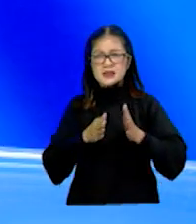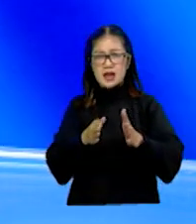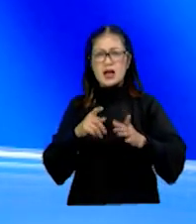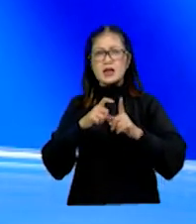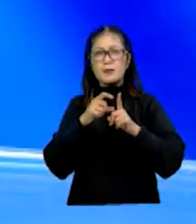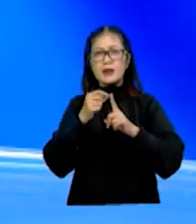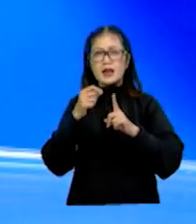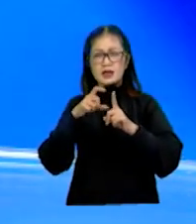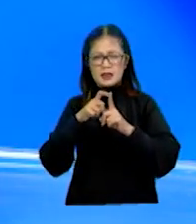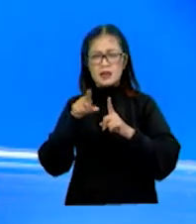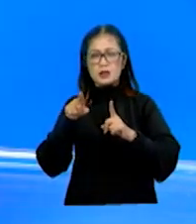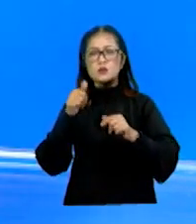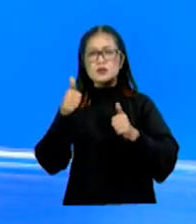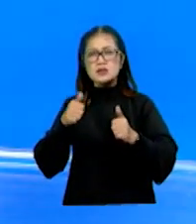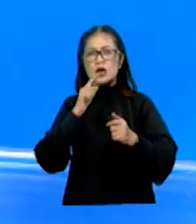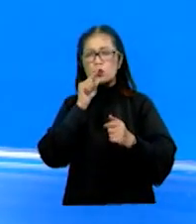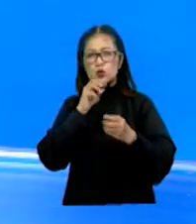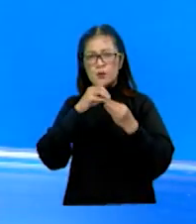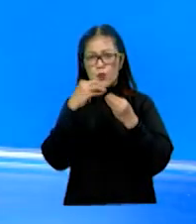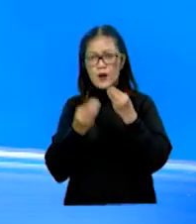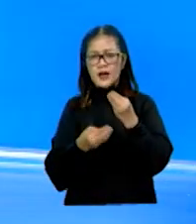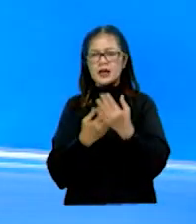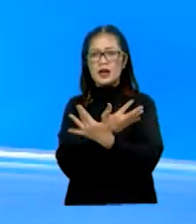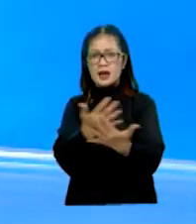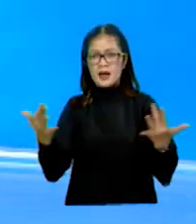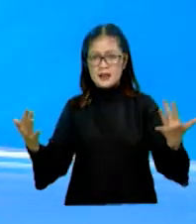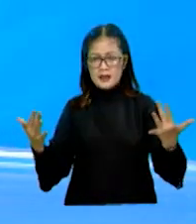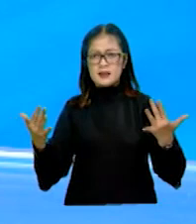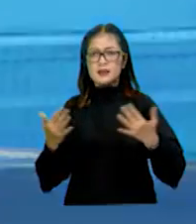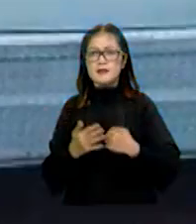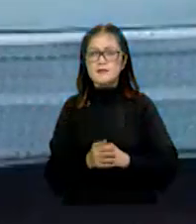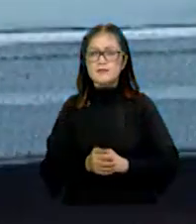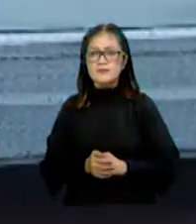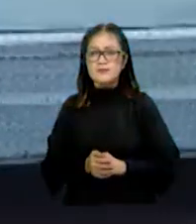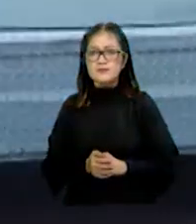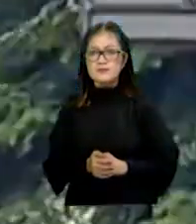DPRD Provinsi DKI Jakarta sebagai wakil rakyat.